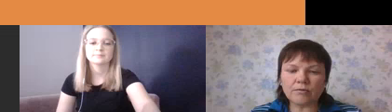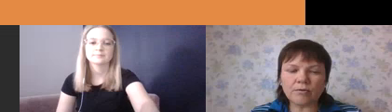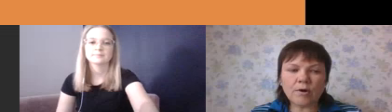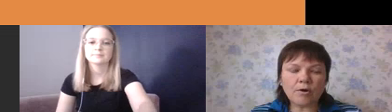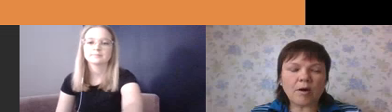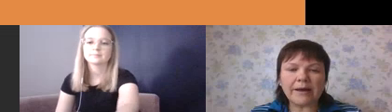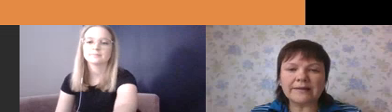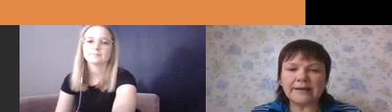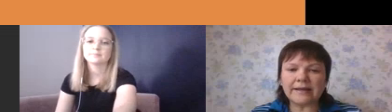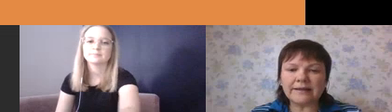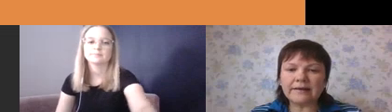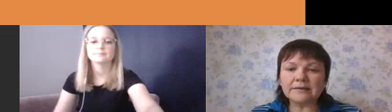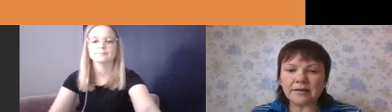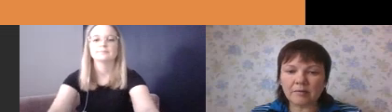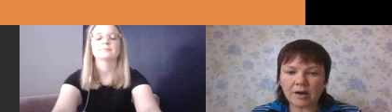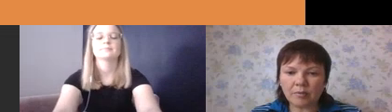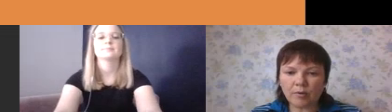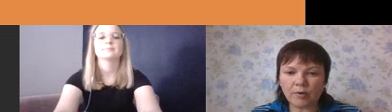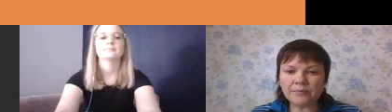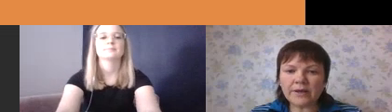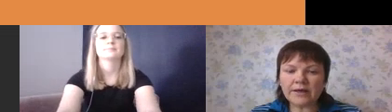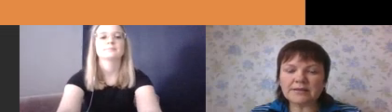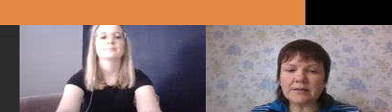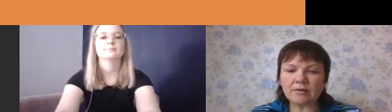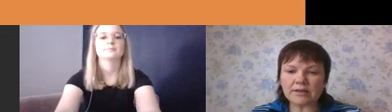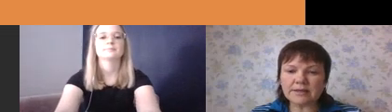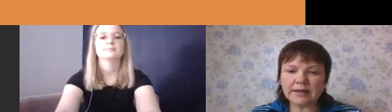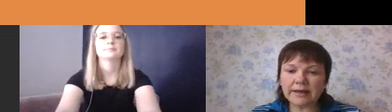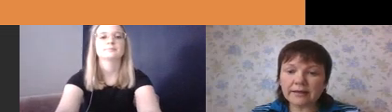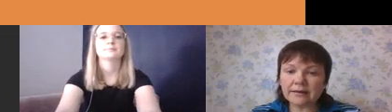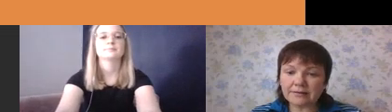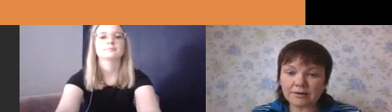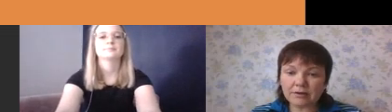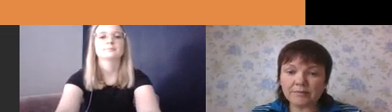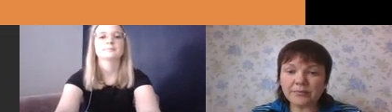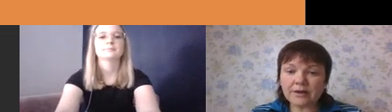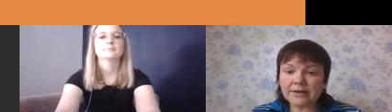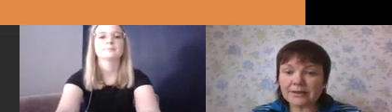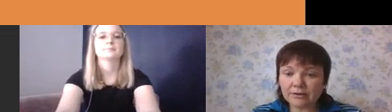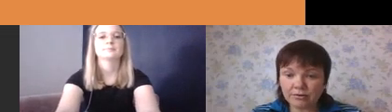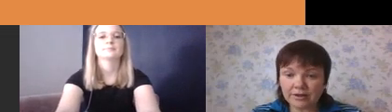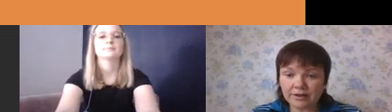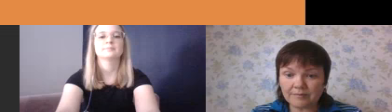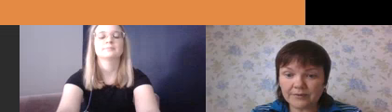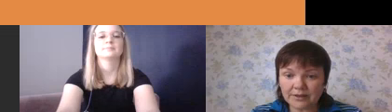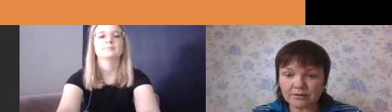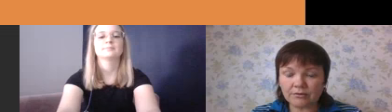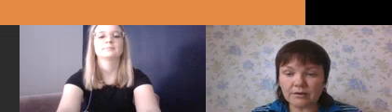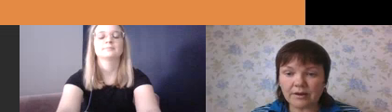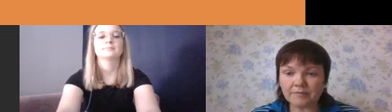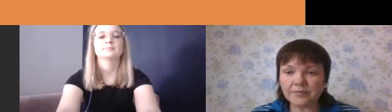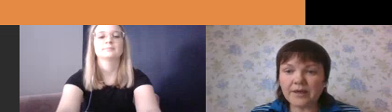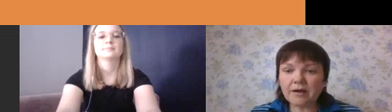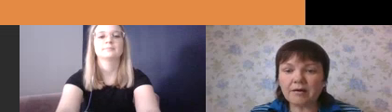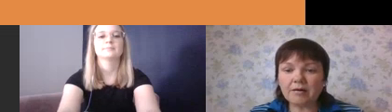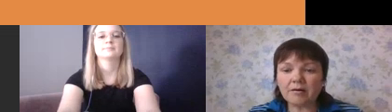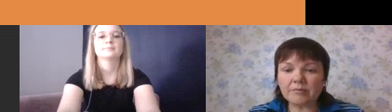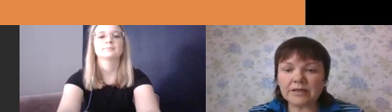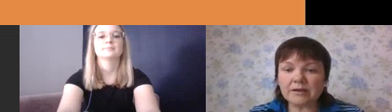liikuda nagu oma ameti redelil kõrgemale poole, et sa oled selline nii-öelda lihttööline,